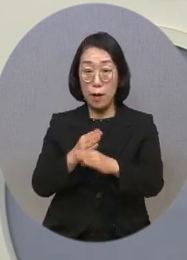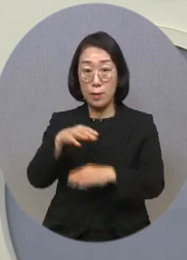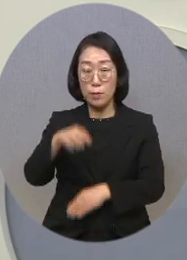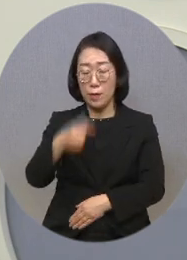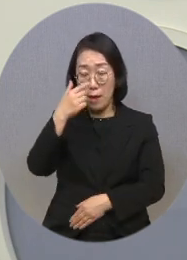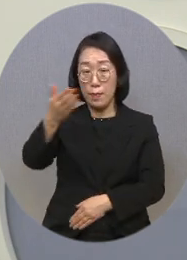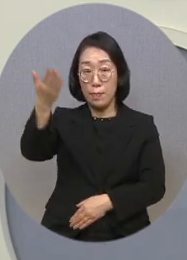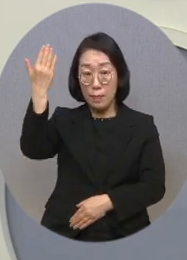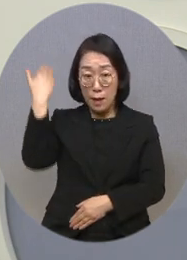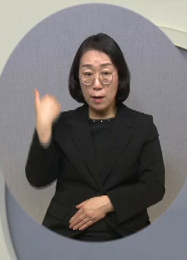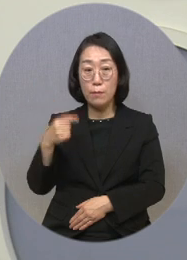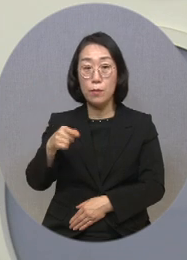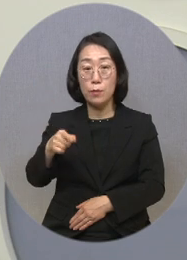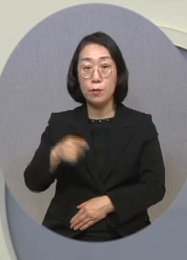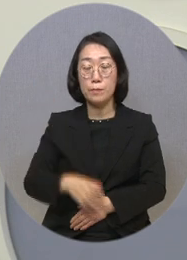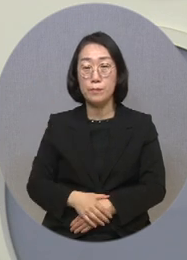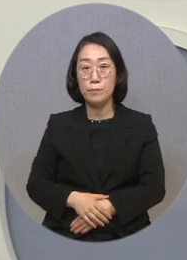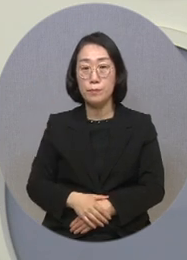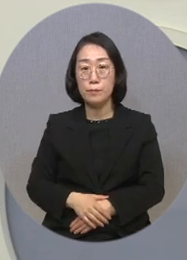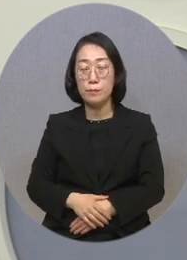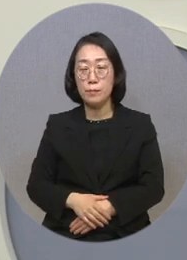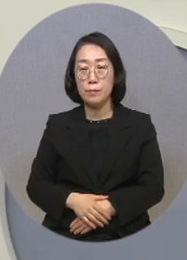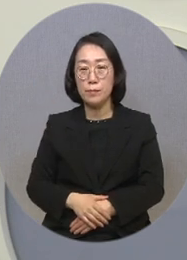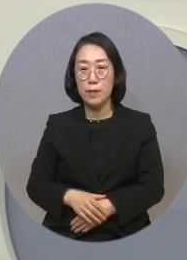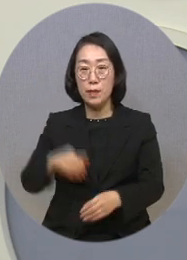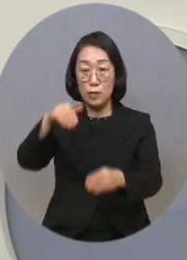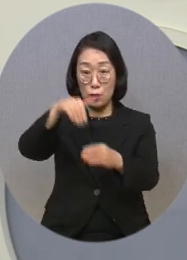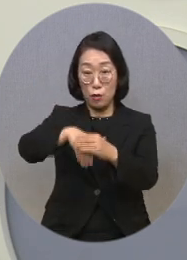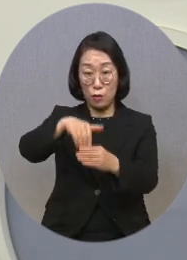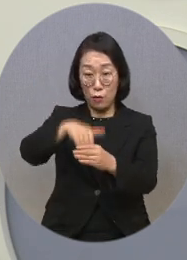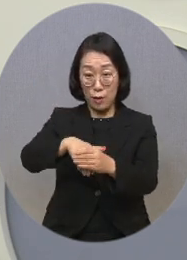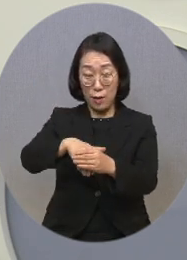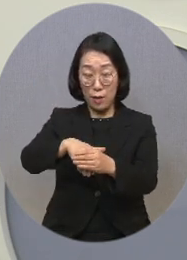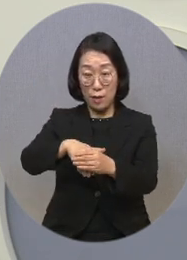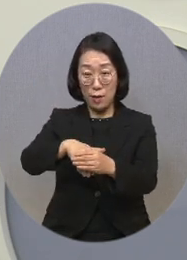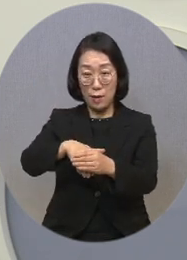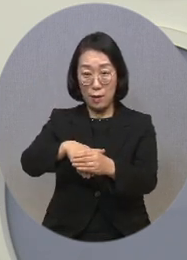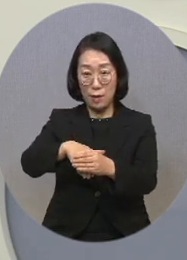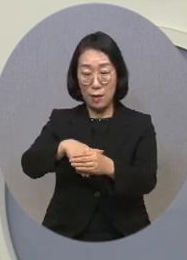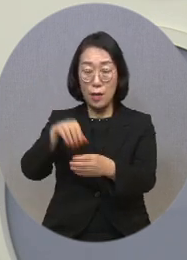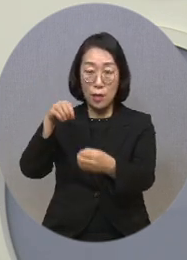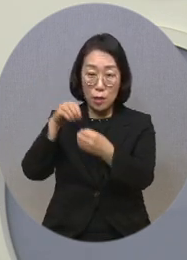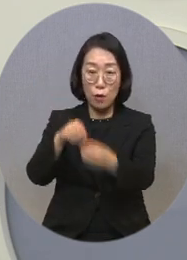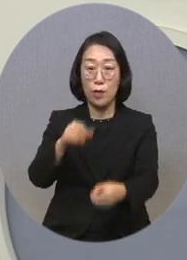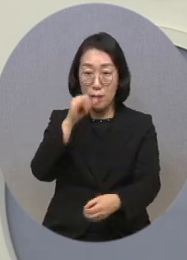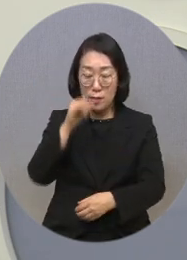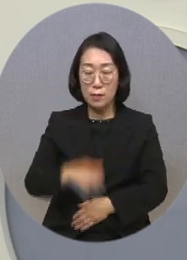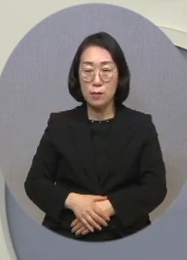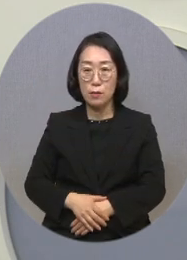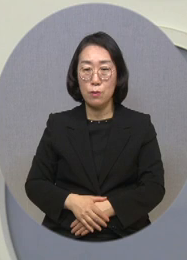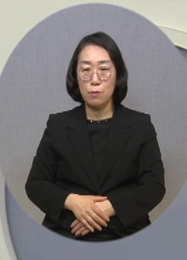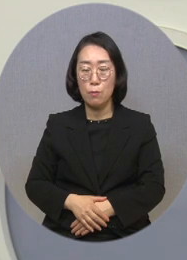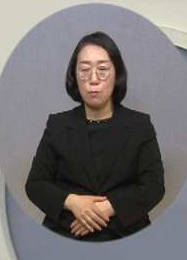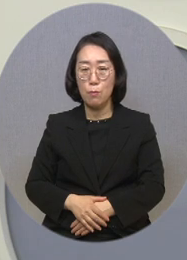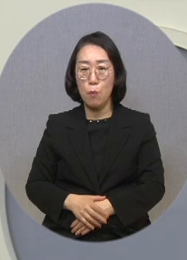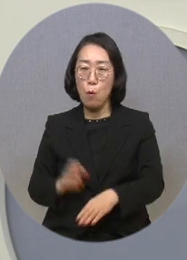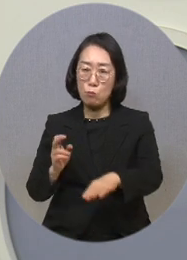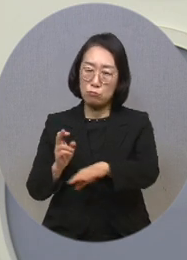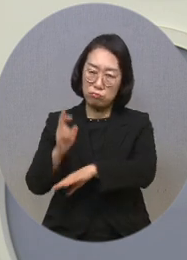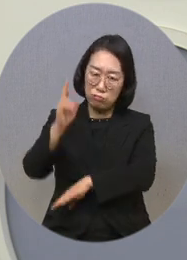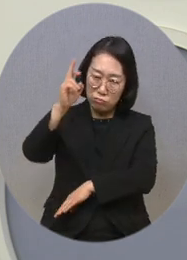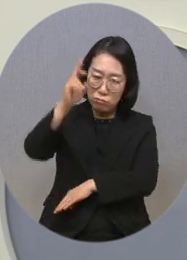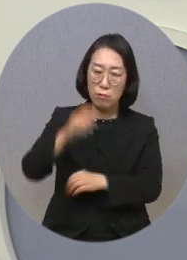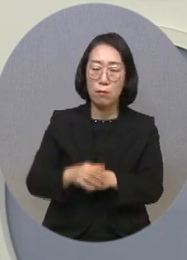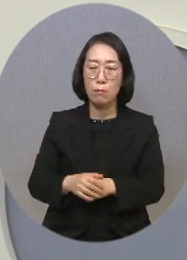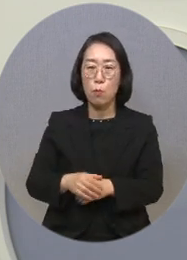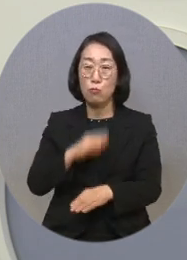그전 같으면은 그러한 것들이 우리 대선이나 이런 거에 영향이 있었어요. 이번 같은 미사일을 쏜다든지